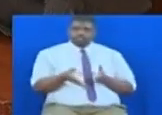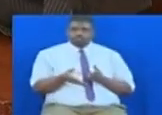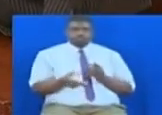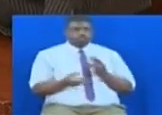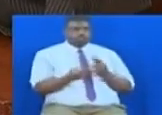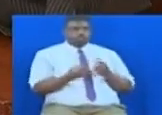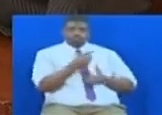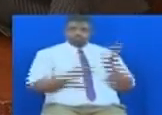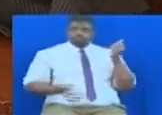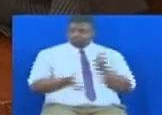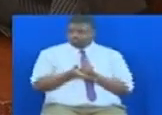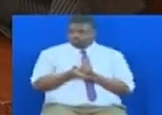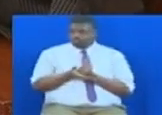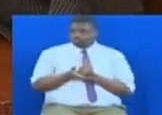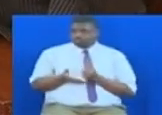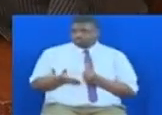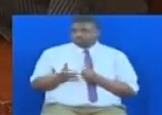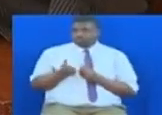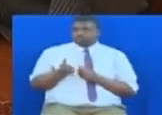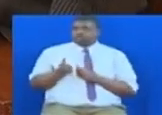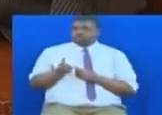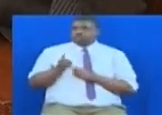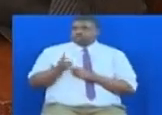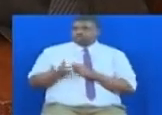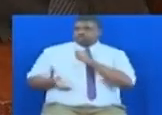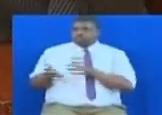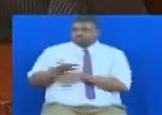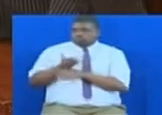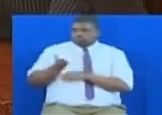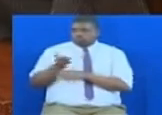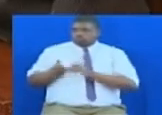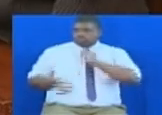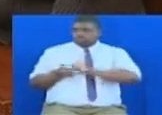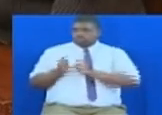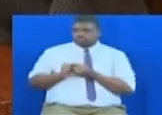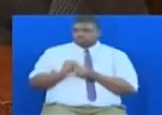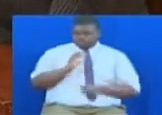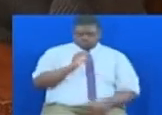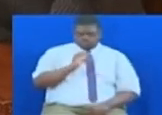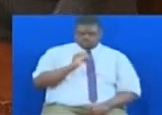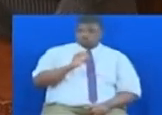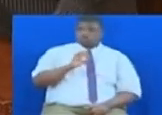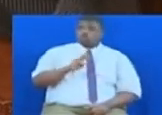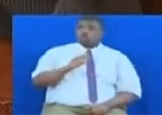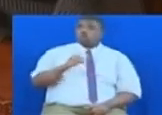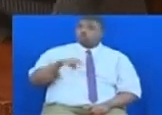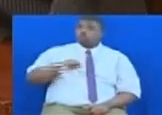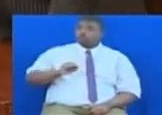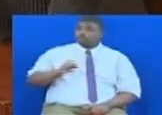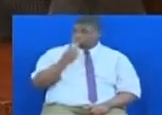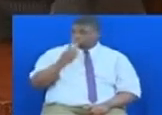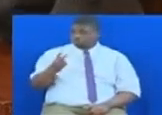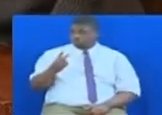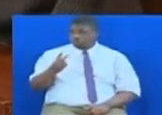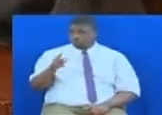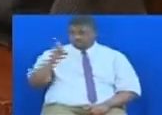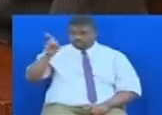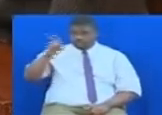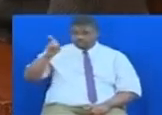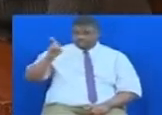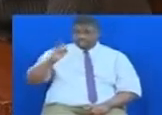corona. Tumeona Kenya watu wakifungiwa ndani wanakataa, matokeo yake badala ya kufa na corona wanakufa kwa